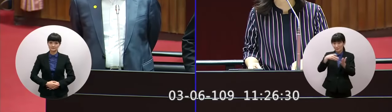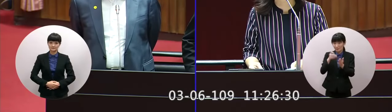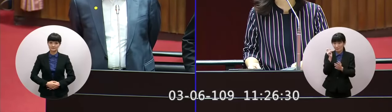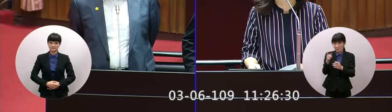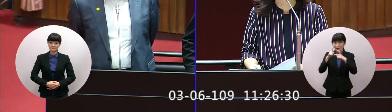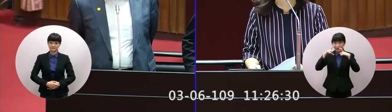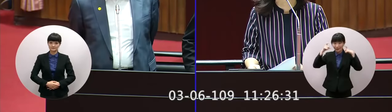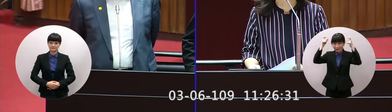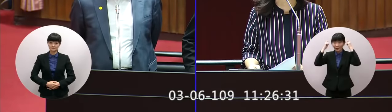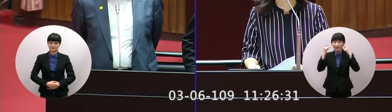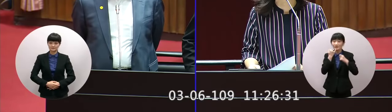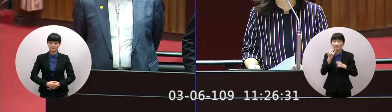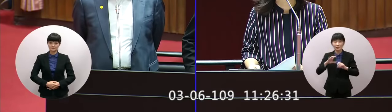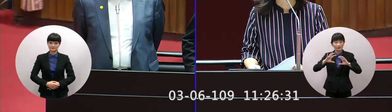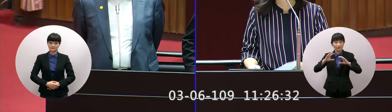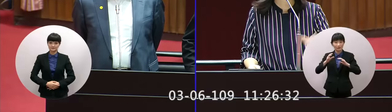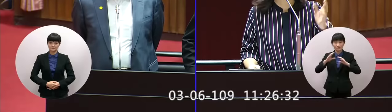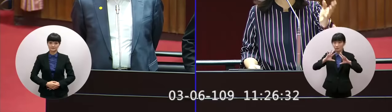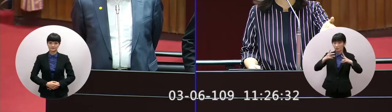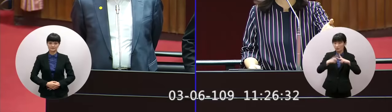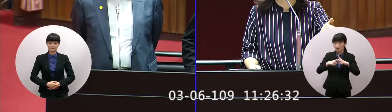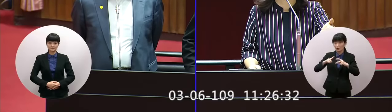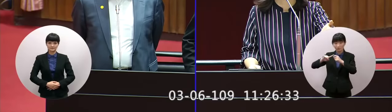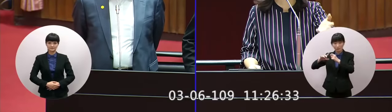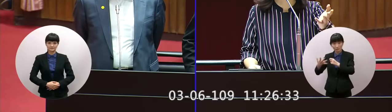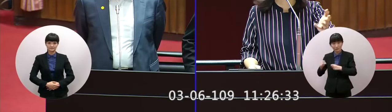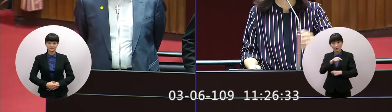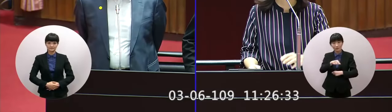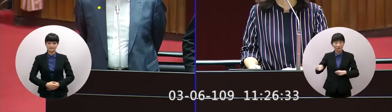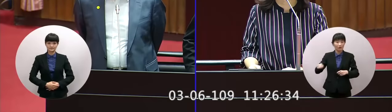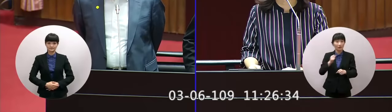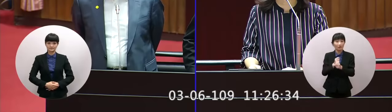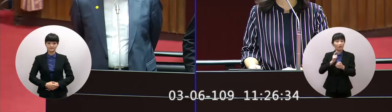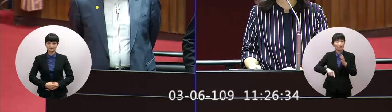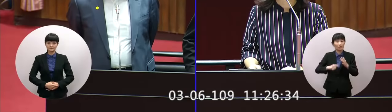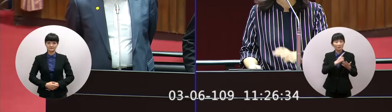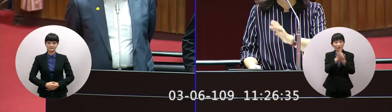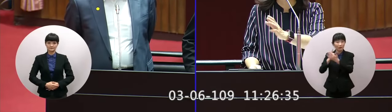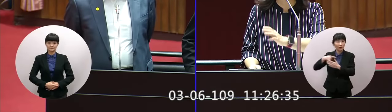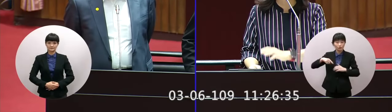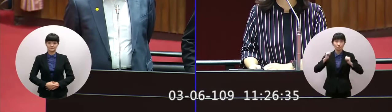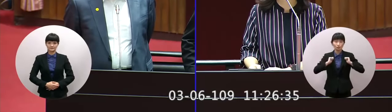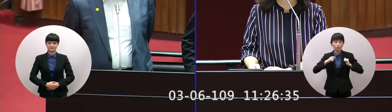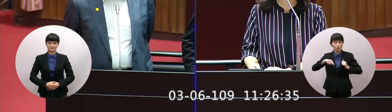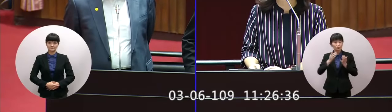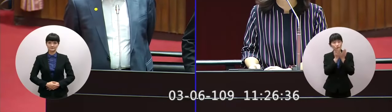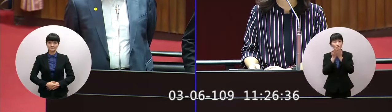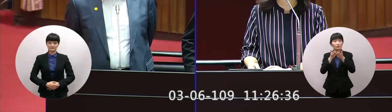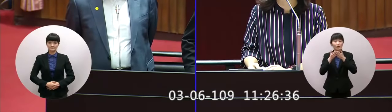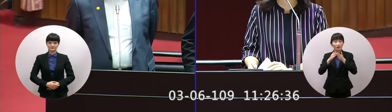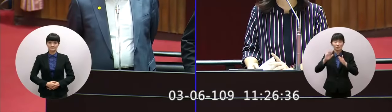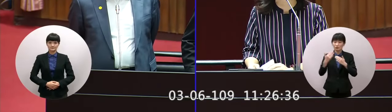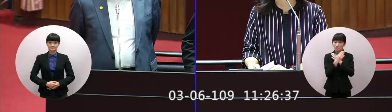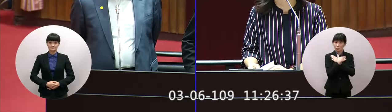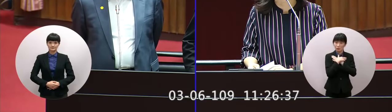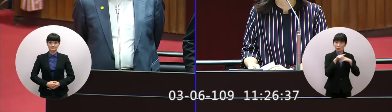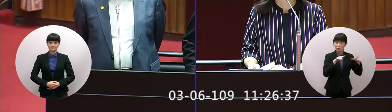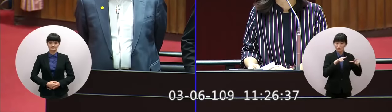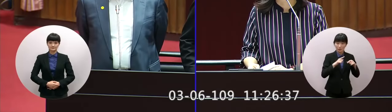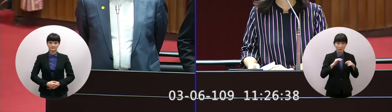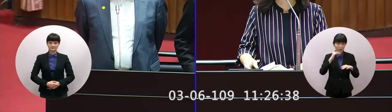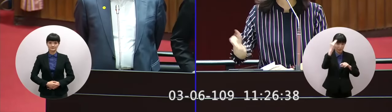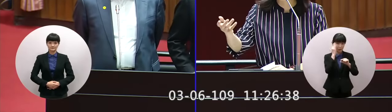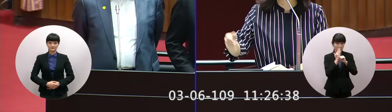其国小国中是非常容易做的，因为它就义务教育，每个人都要去上学。那另外呢，但幼儿园跟高中